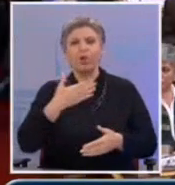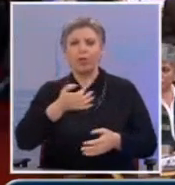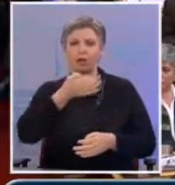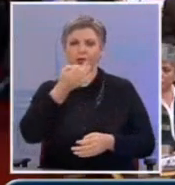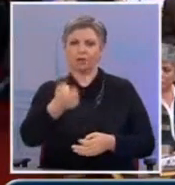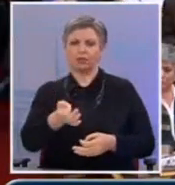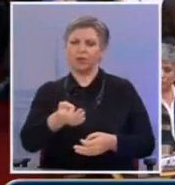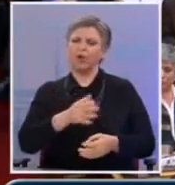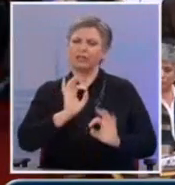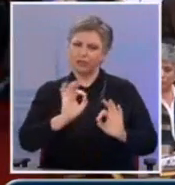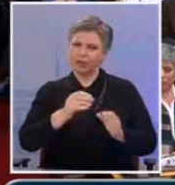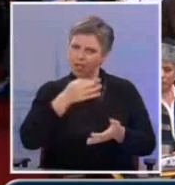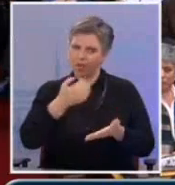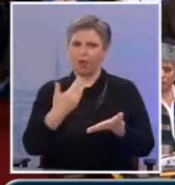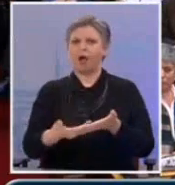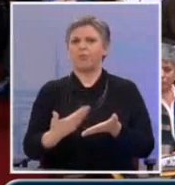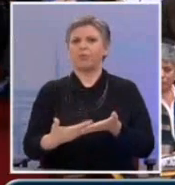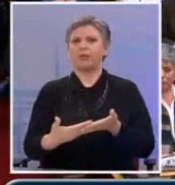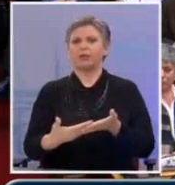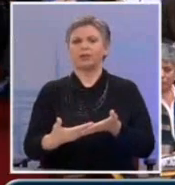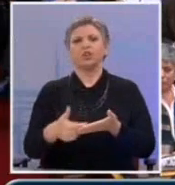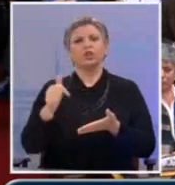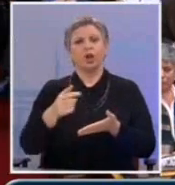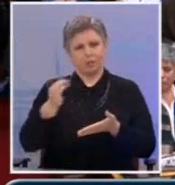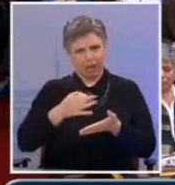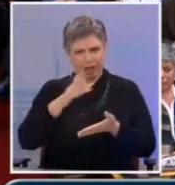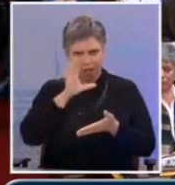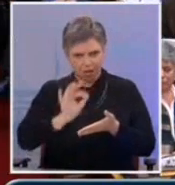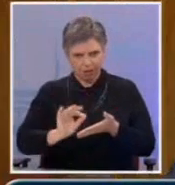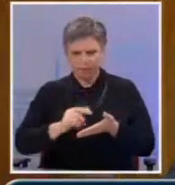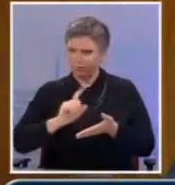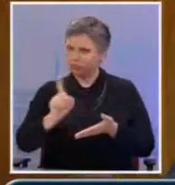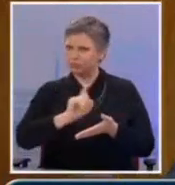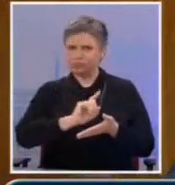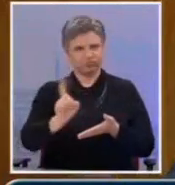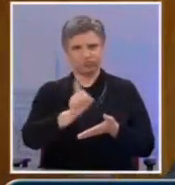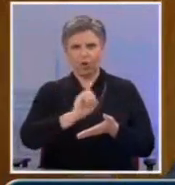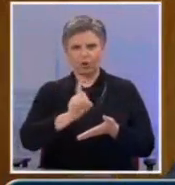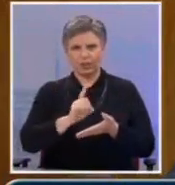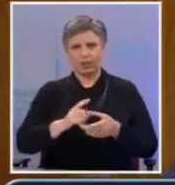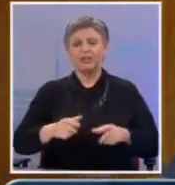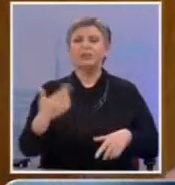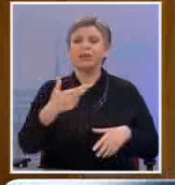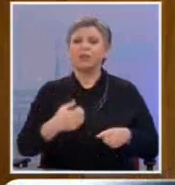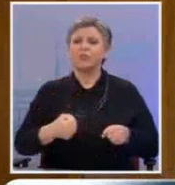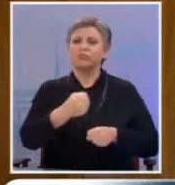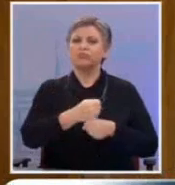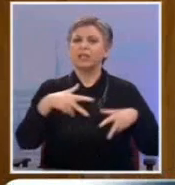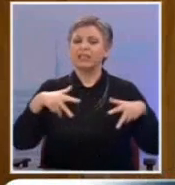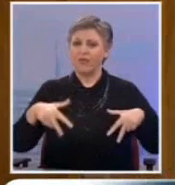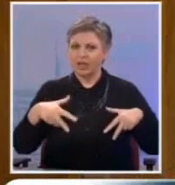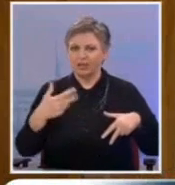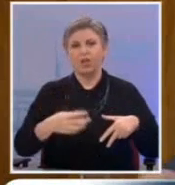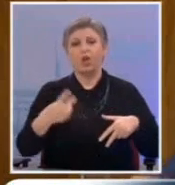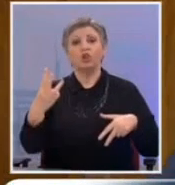Διότι ούτε τώρα μας λένε την αλήθεια. Μας κρύβουν και η κυβέρνηση και η Τρόικα κρίσιμα δεδομένα